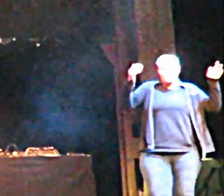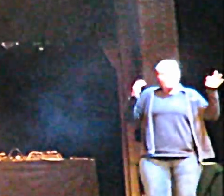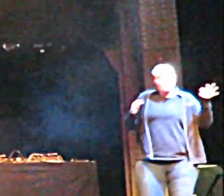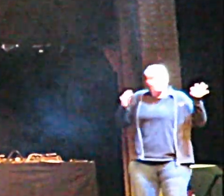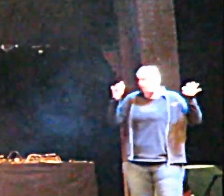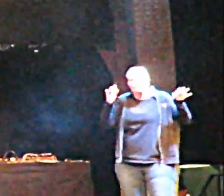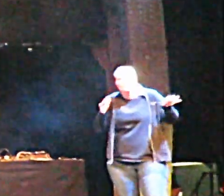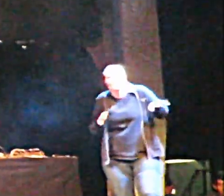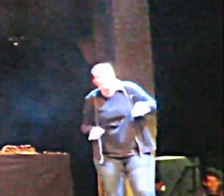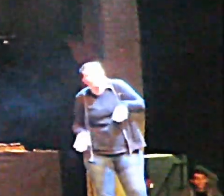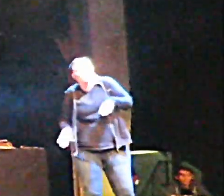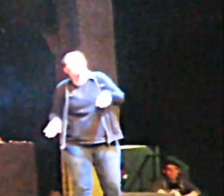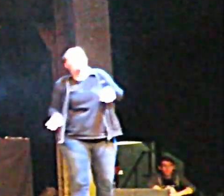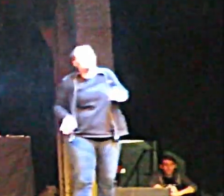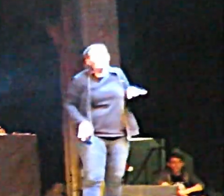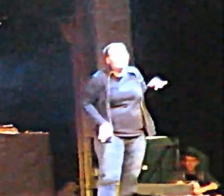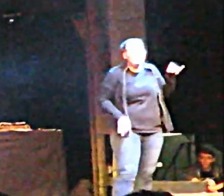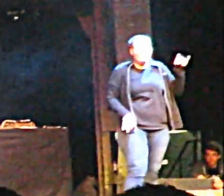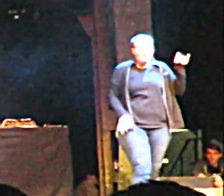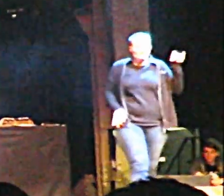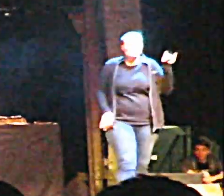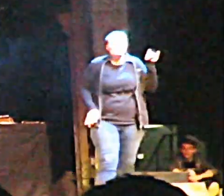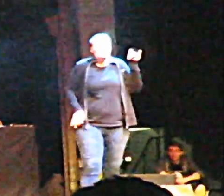Ja. Ja.